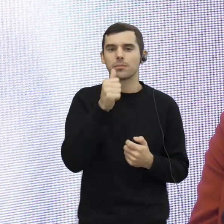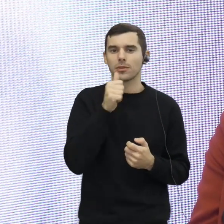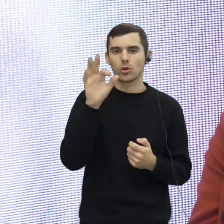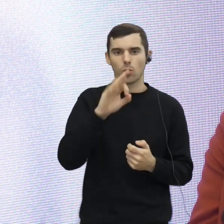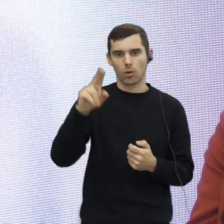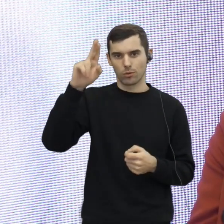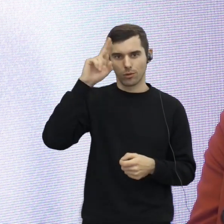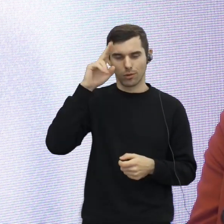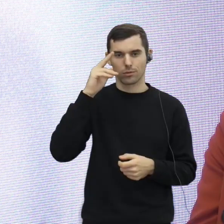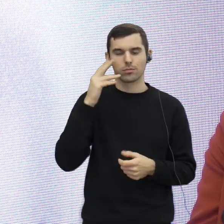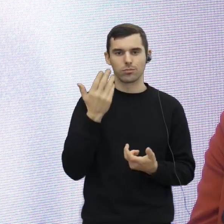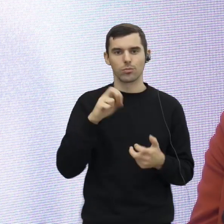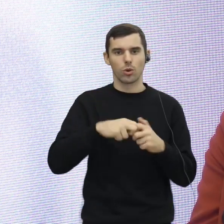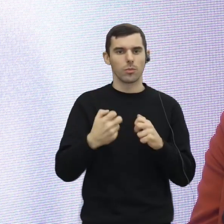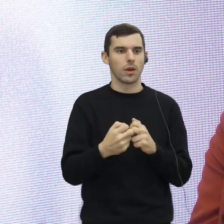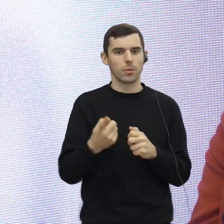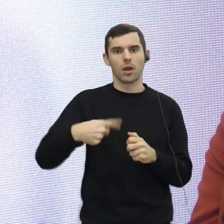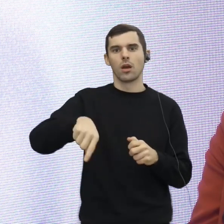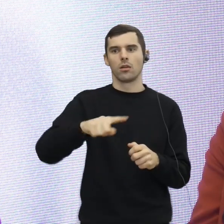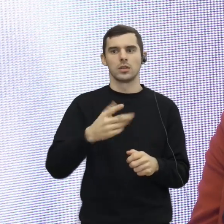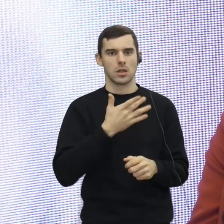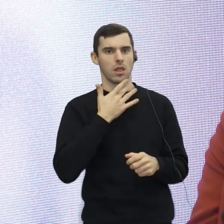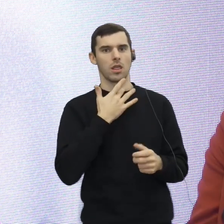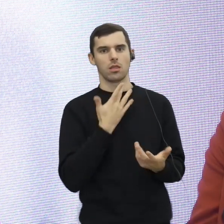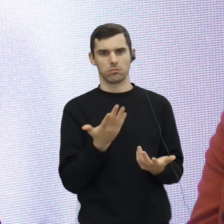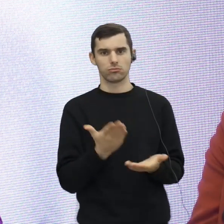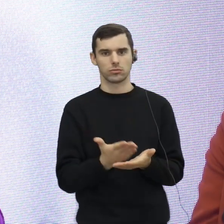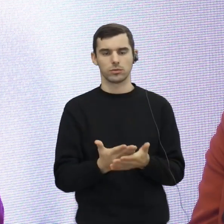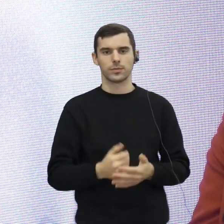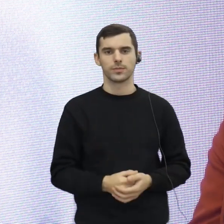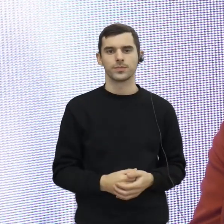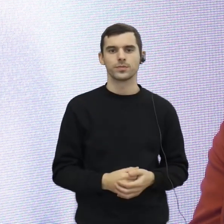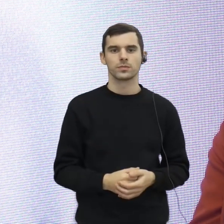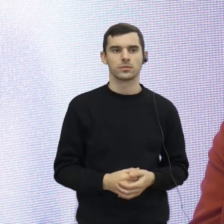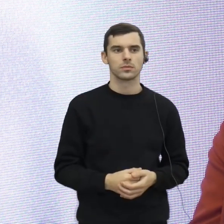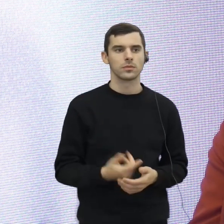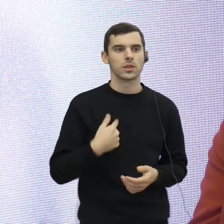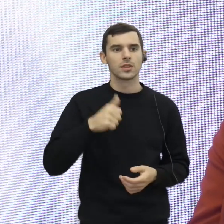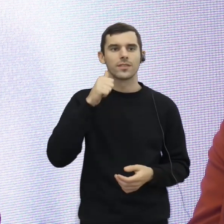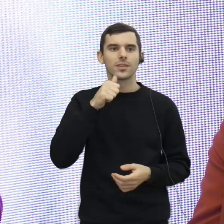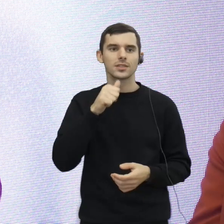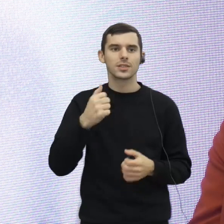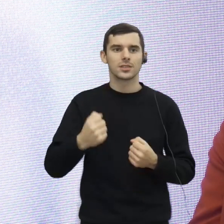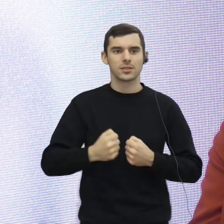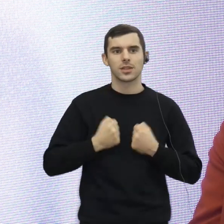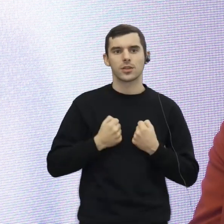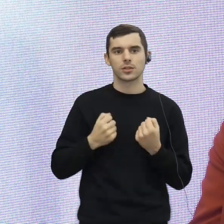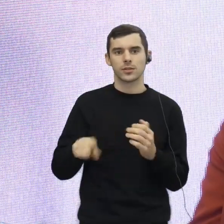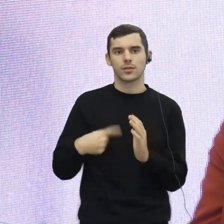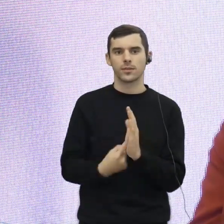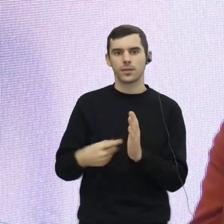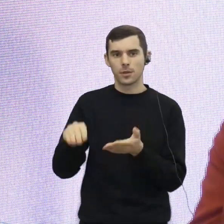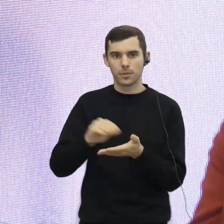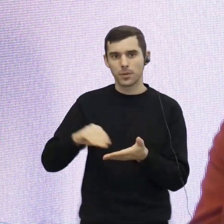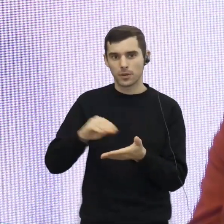Tai aš visada, ką kažkaip tai stengiuosi daryti, pakartoti iš pradžių klausimą ir pasakyti, ar iš tikrai